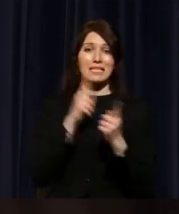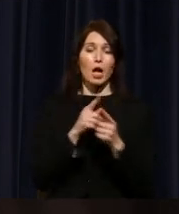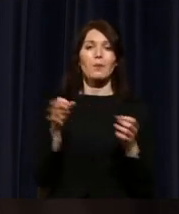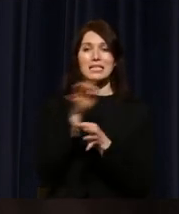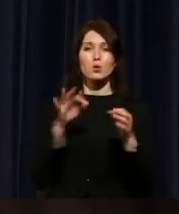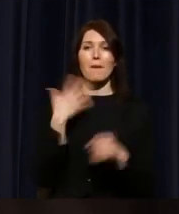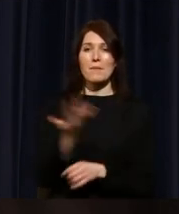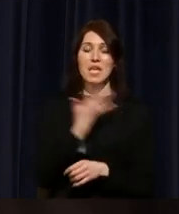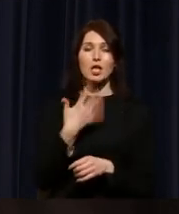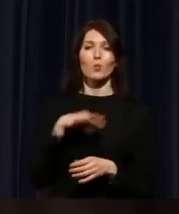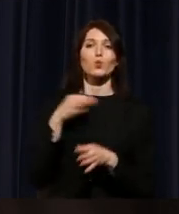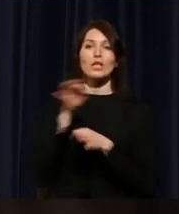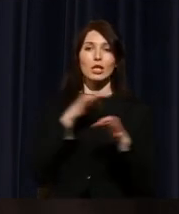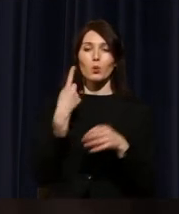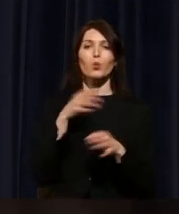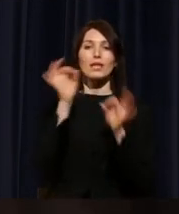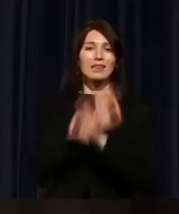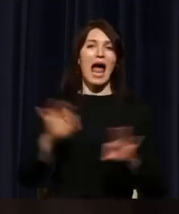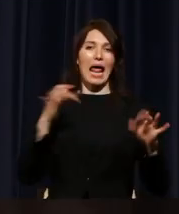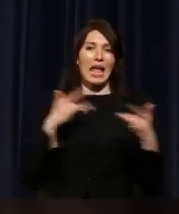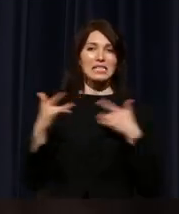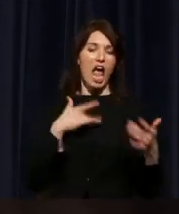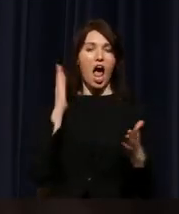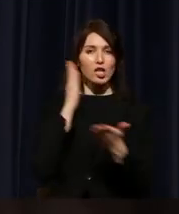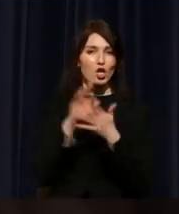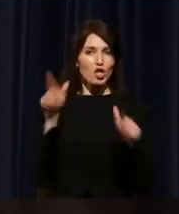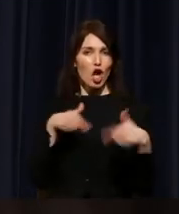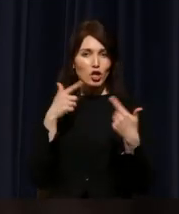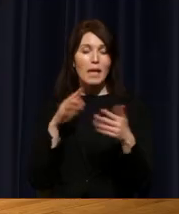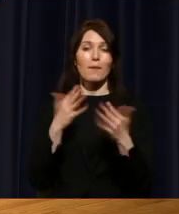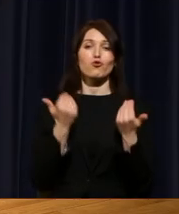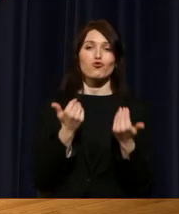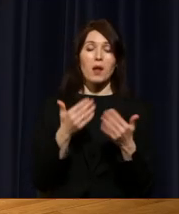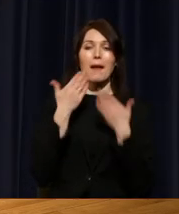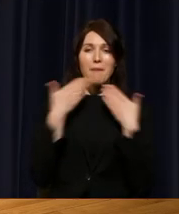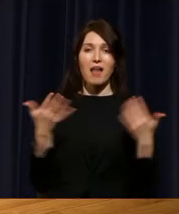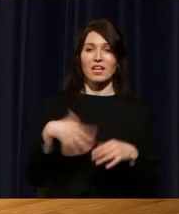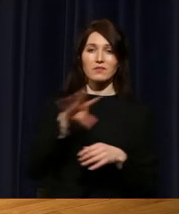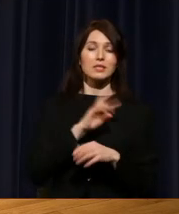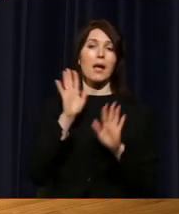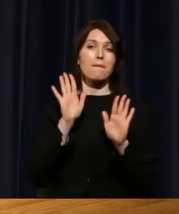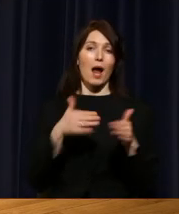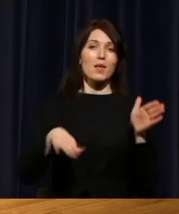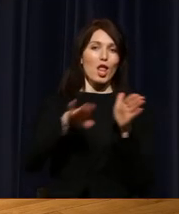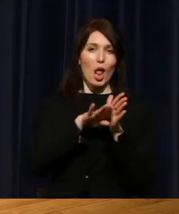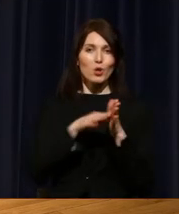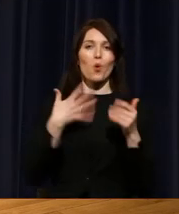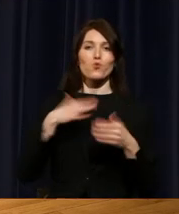piekdien, tad mūsu diskusija būs no Dailes teātra tiešraide, bet nu, šodien paldies visiem par